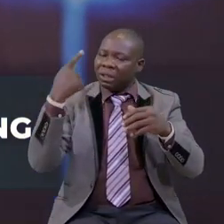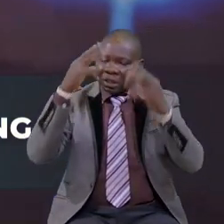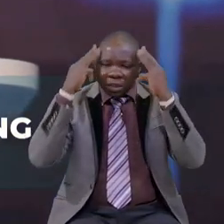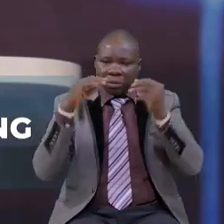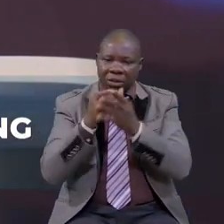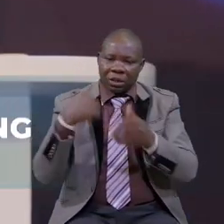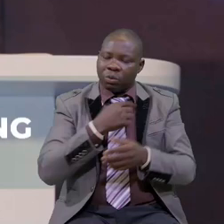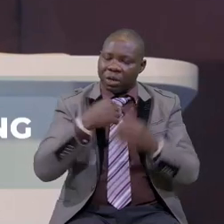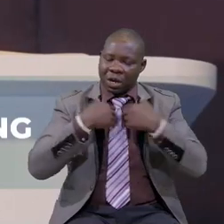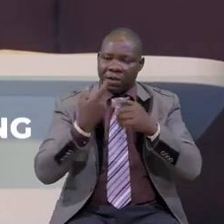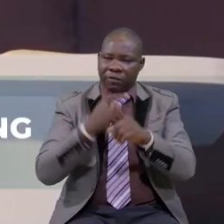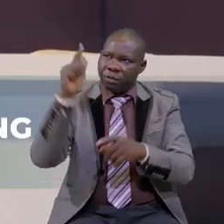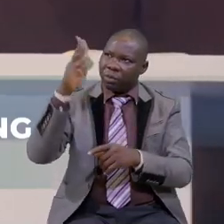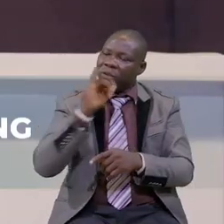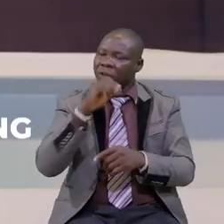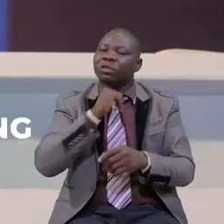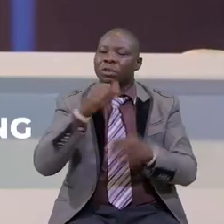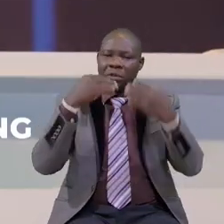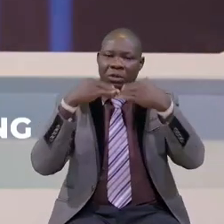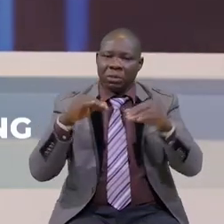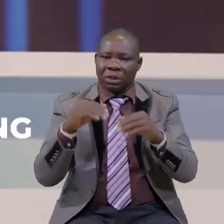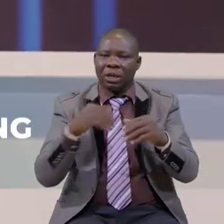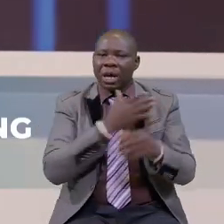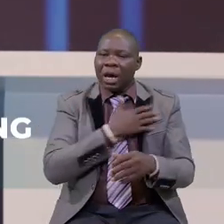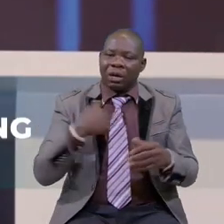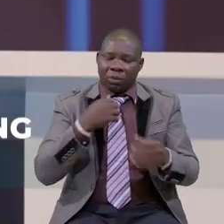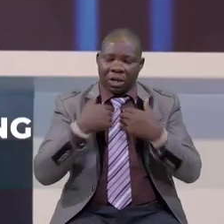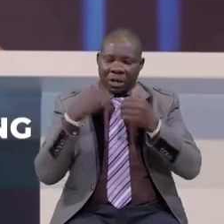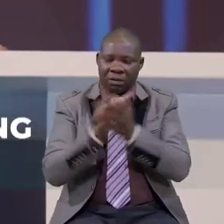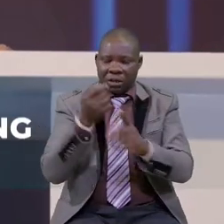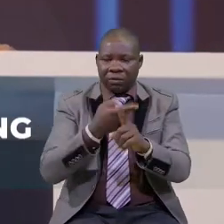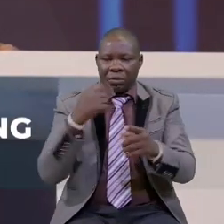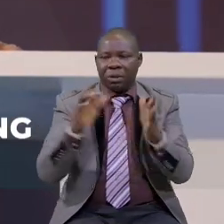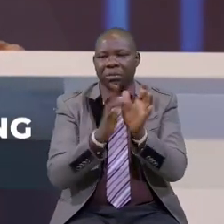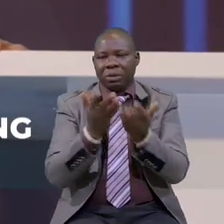également illimitées. Et nous devons obtenir ça de la BIBLE.